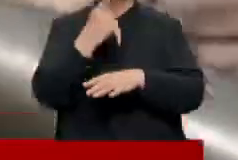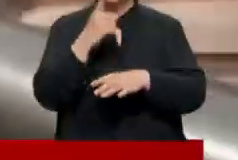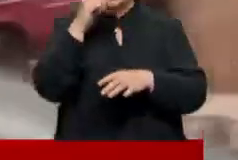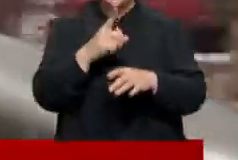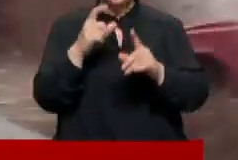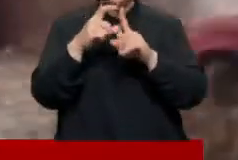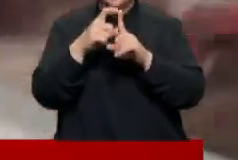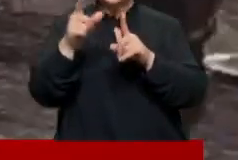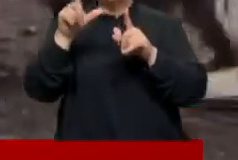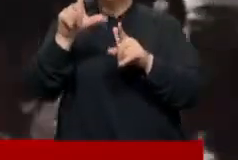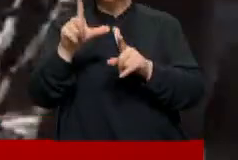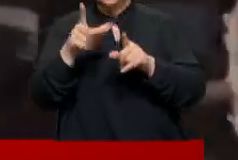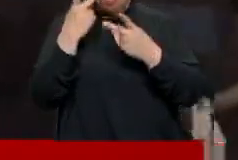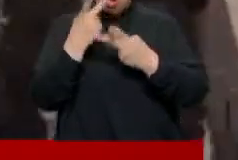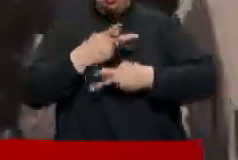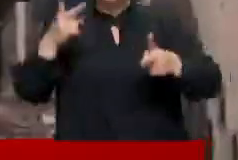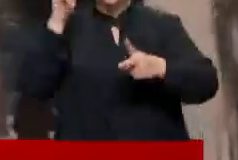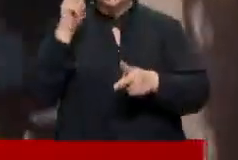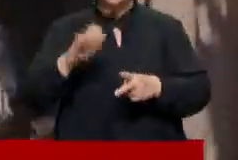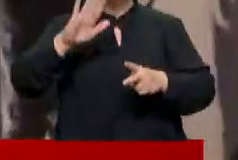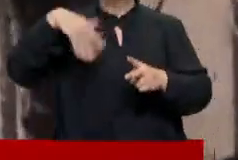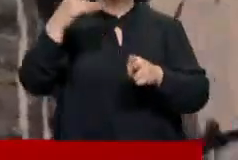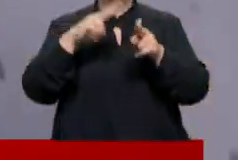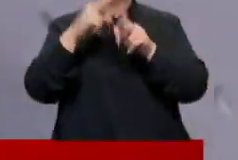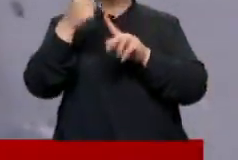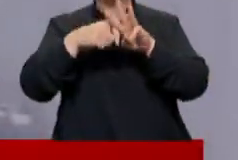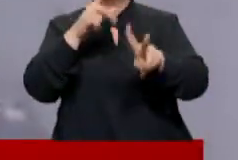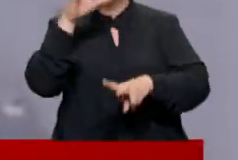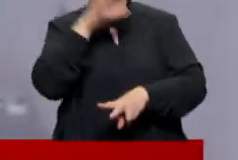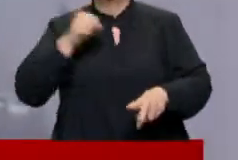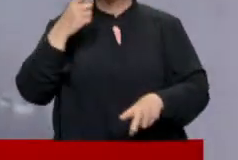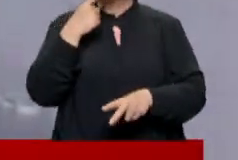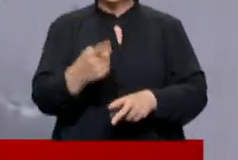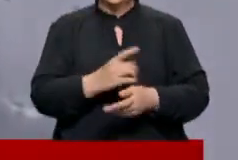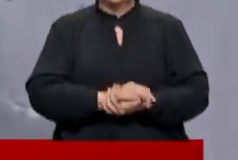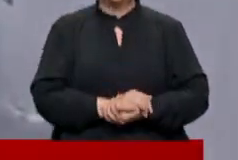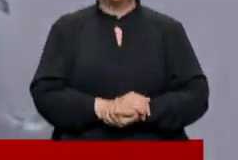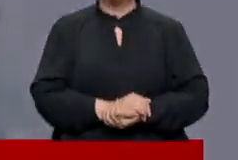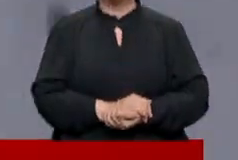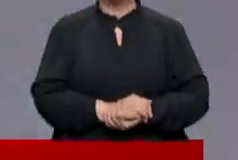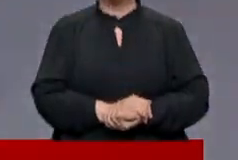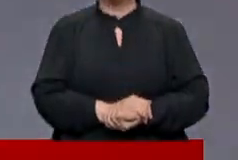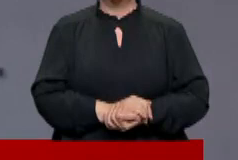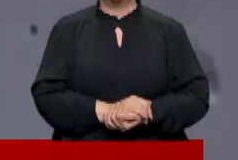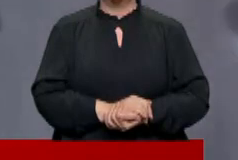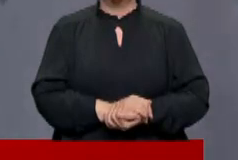etapta Donetsk ve Luhansk'ı özgürleştireceklerini, sonra Kiev'i alacaklarını savundu.